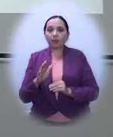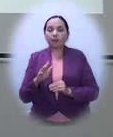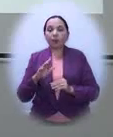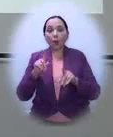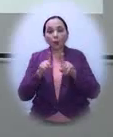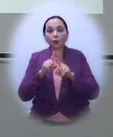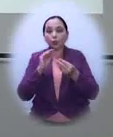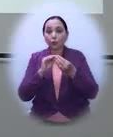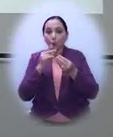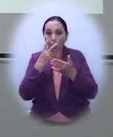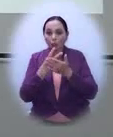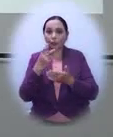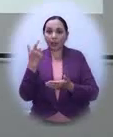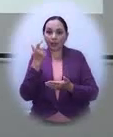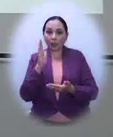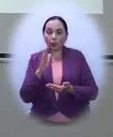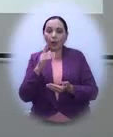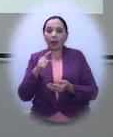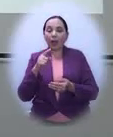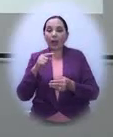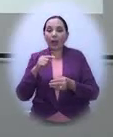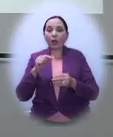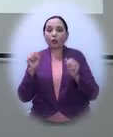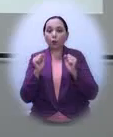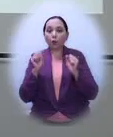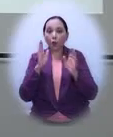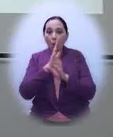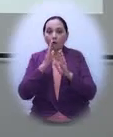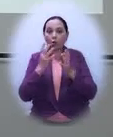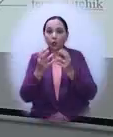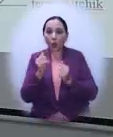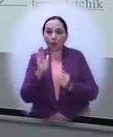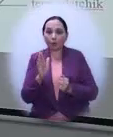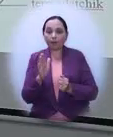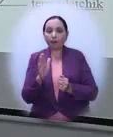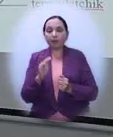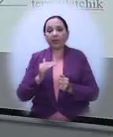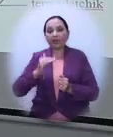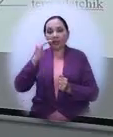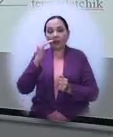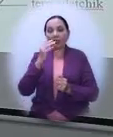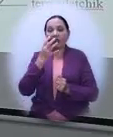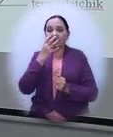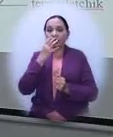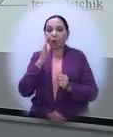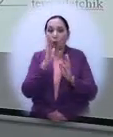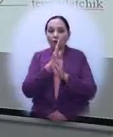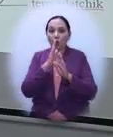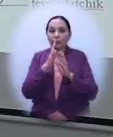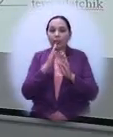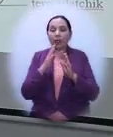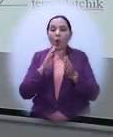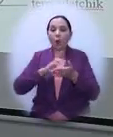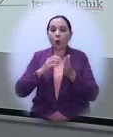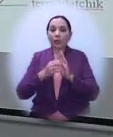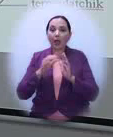xuddi shunday ko'rinishga ega bo'lib, pastki sovuq havoni olib, tepadan issiq havoni